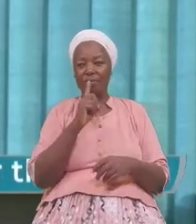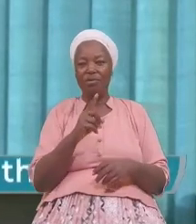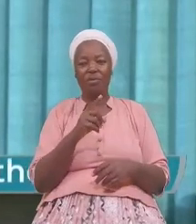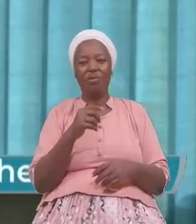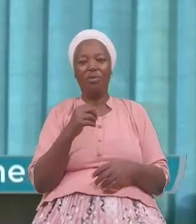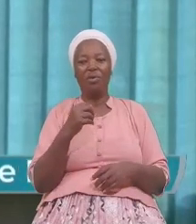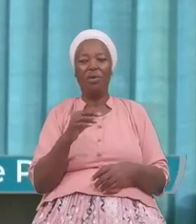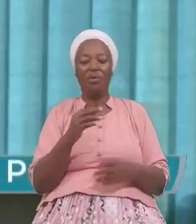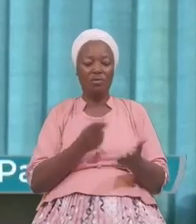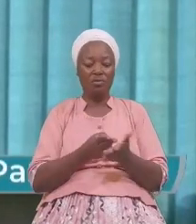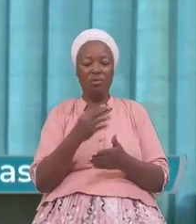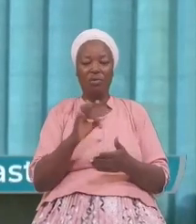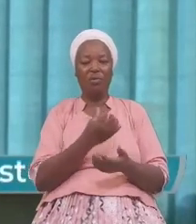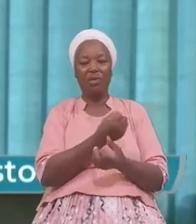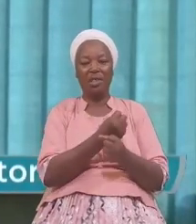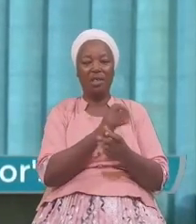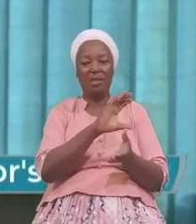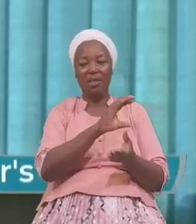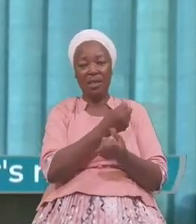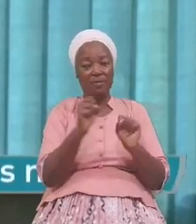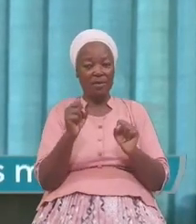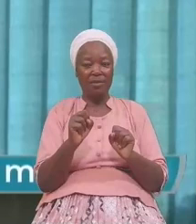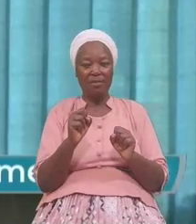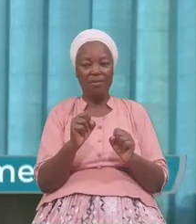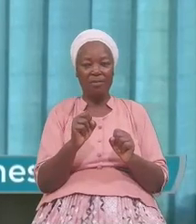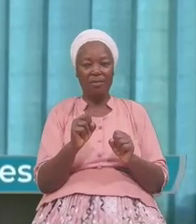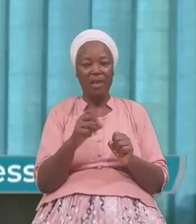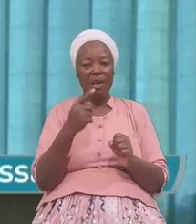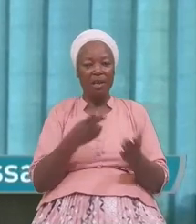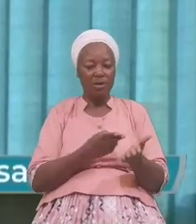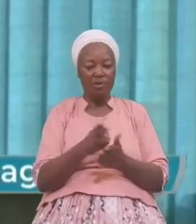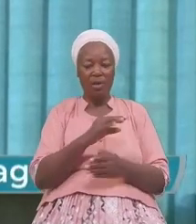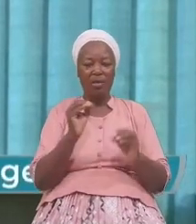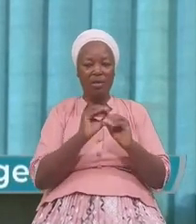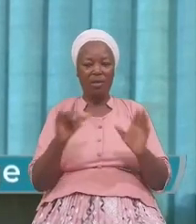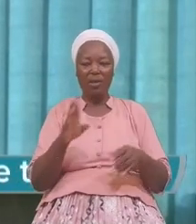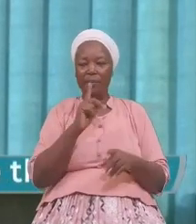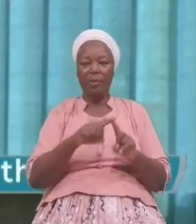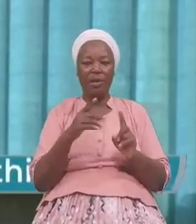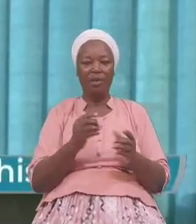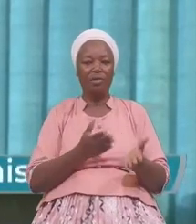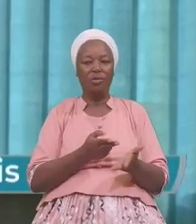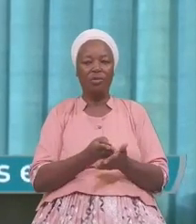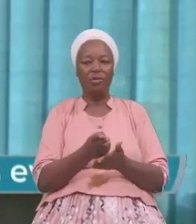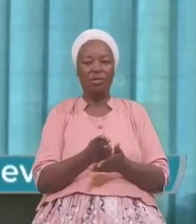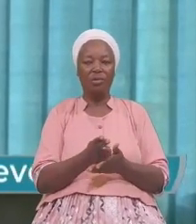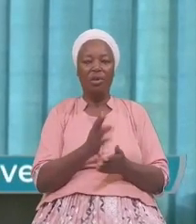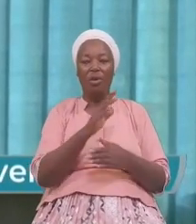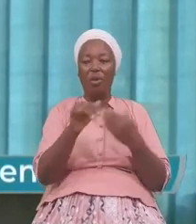de votre salut. La vérité, rien que la vérité. Toutes les informations qui sont demandées sur le